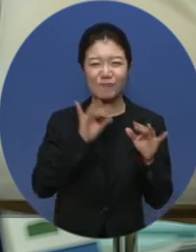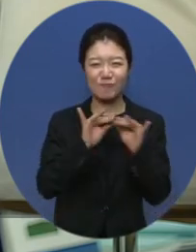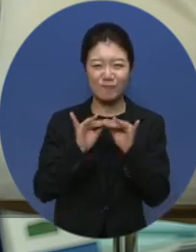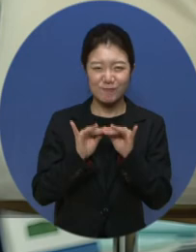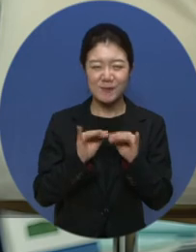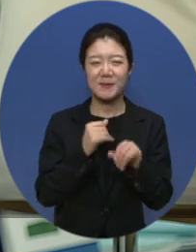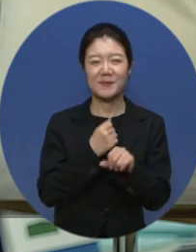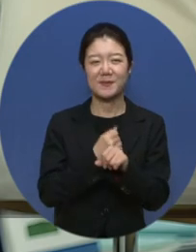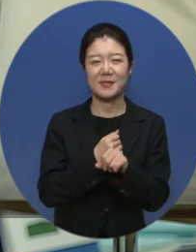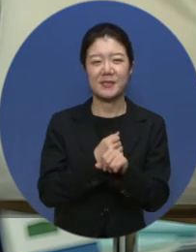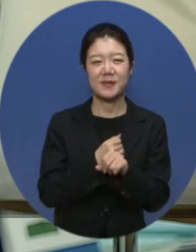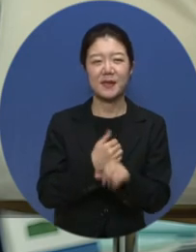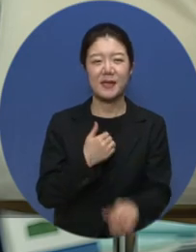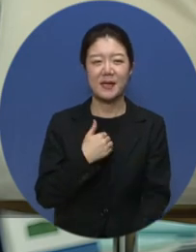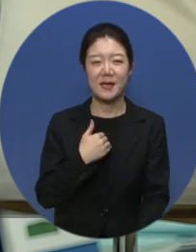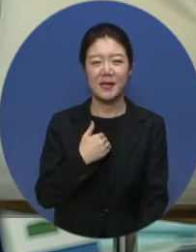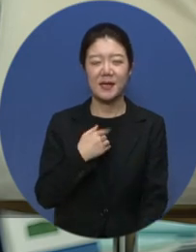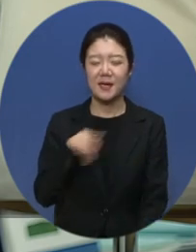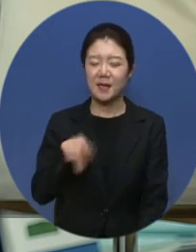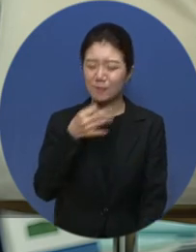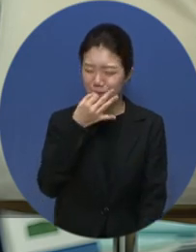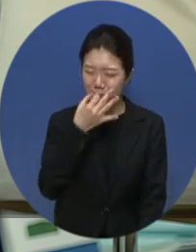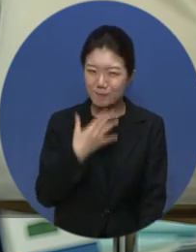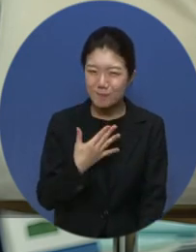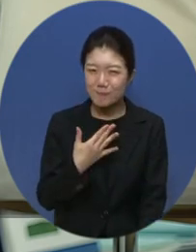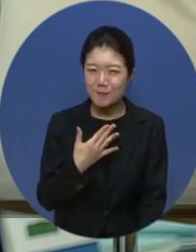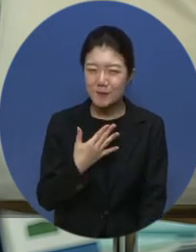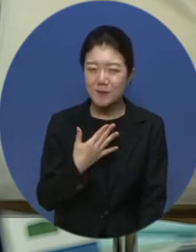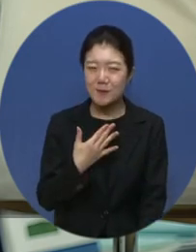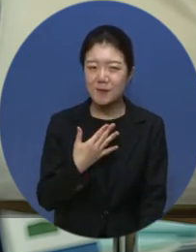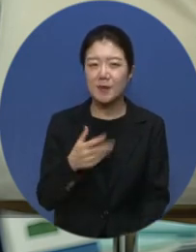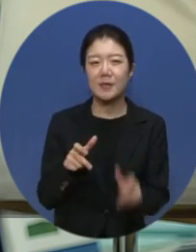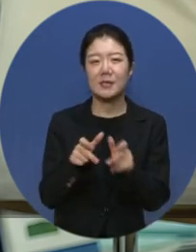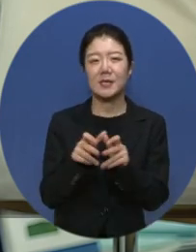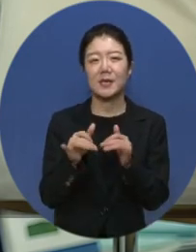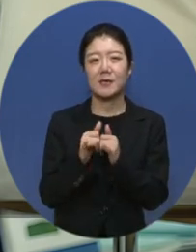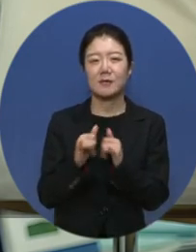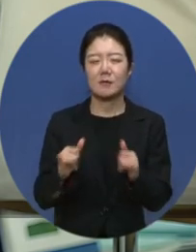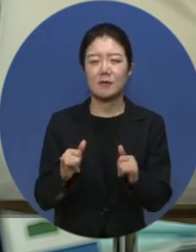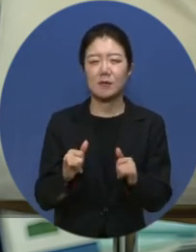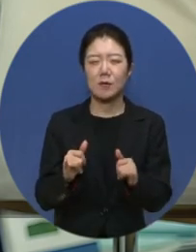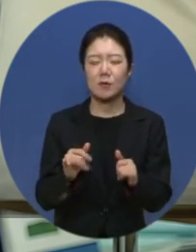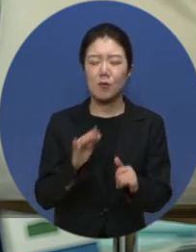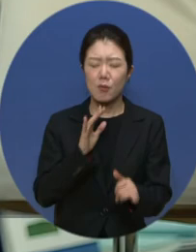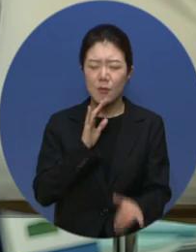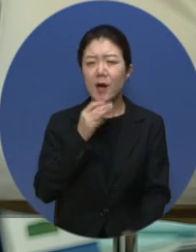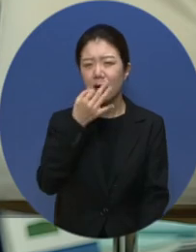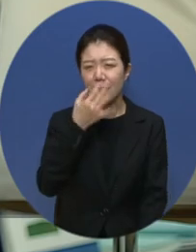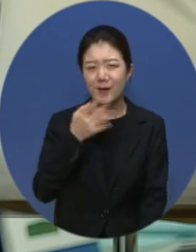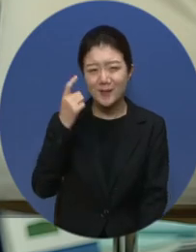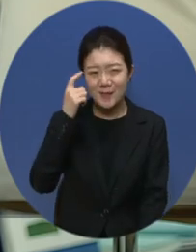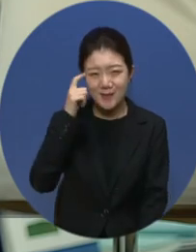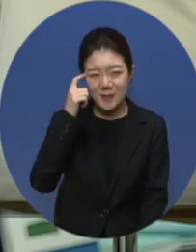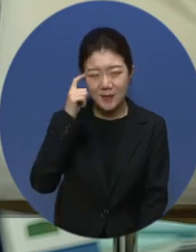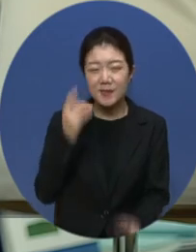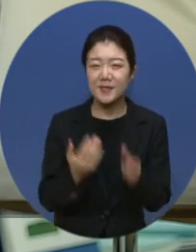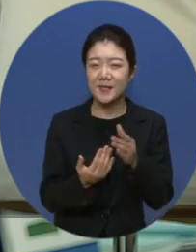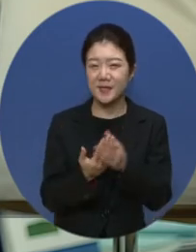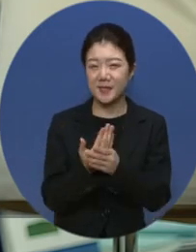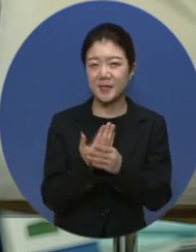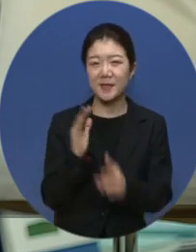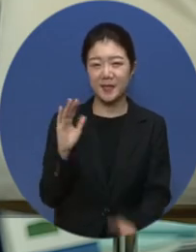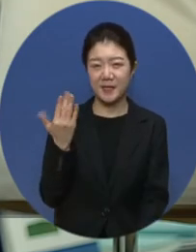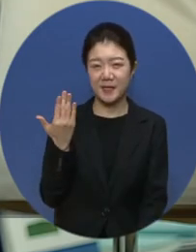공감해 가면서 아 나도 이렇게 힘든데 뭐 장애인 분들은 어떤 얼마나 힘들까 하는 생각들도 생기는 것